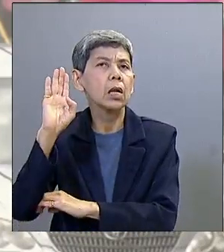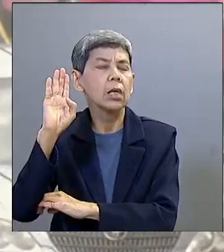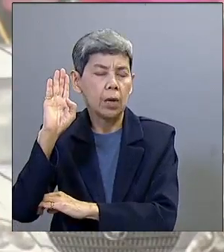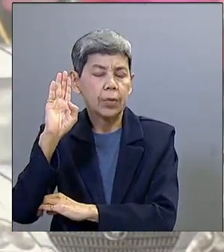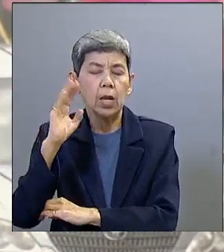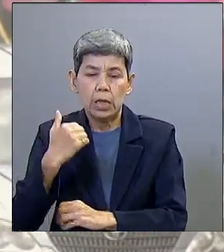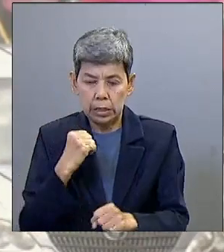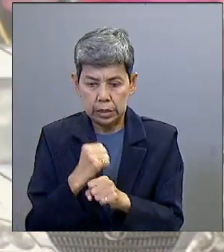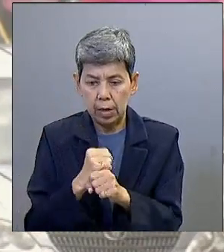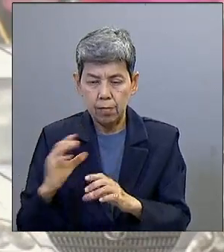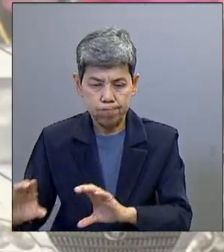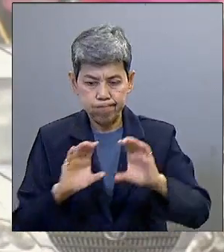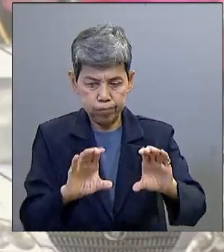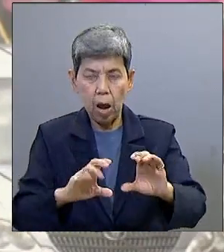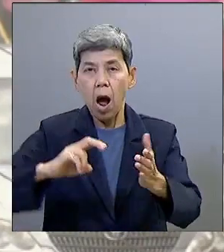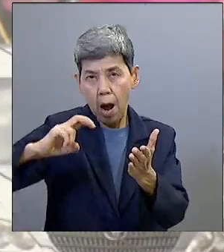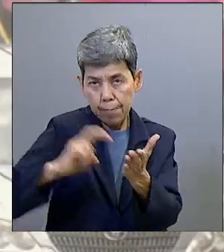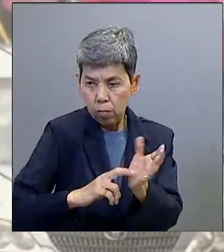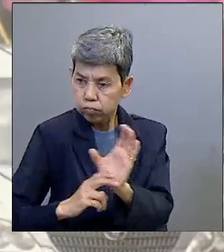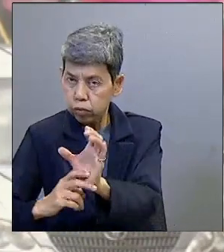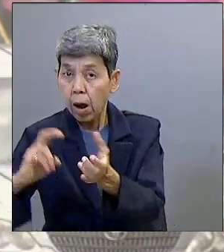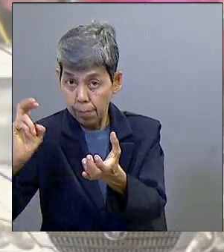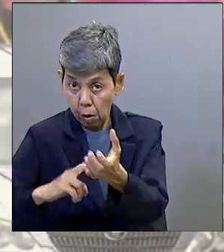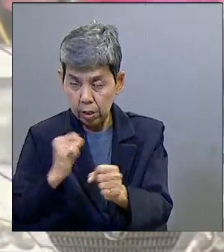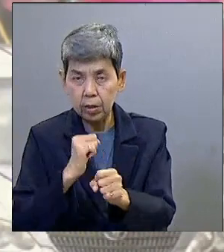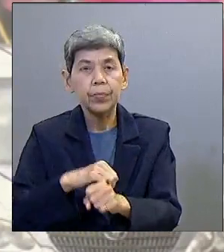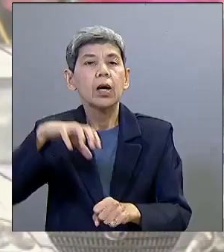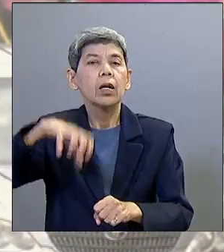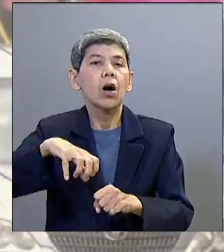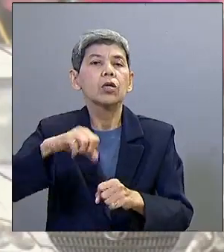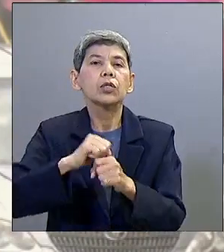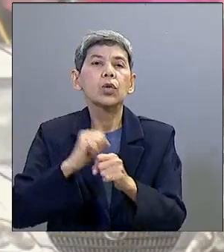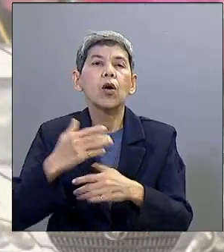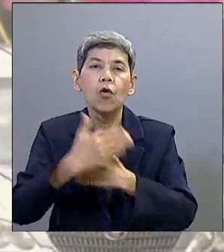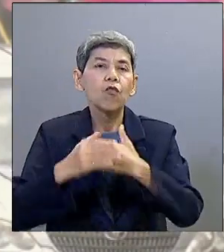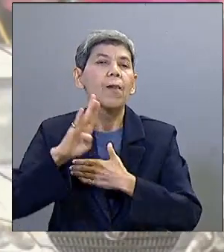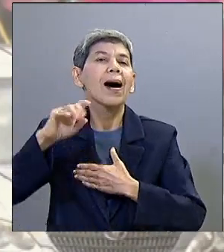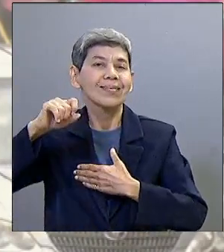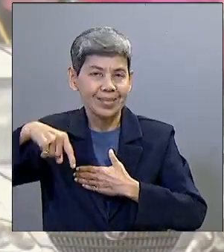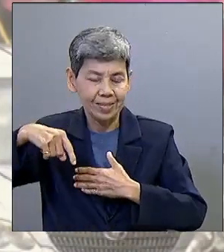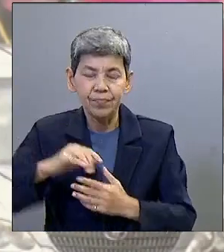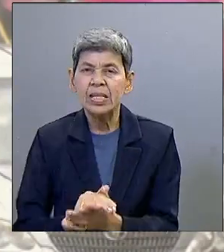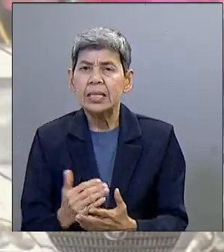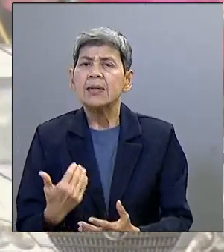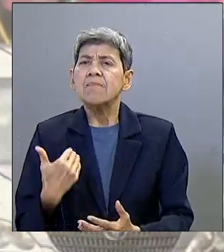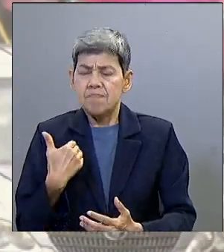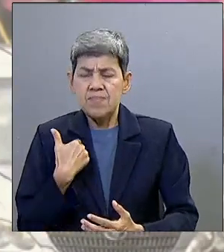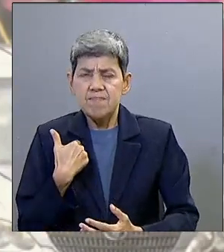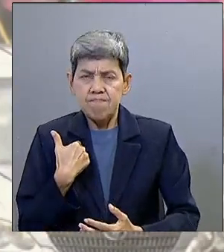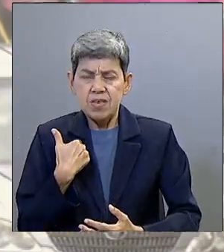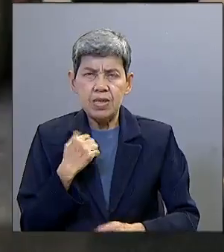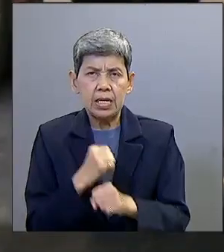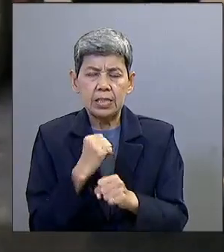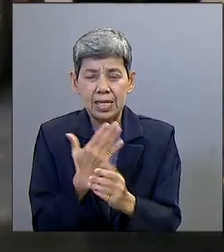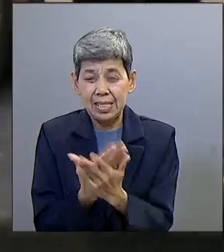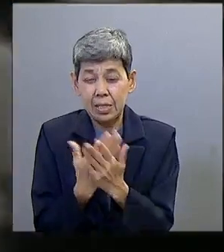มิเตอร์แล้วก็สามารถนำมิเตอร์มารับรองความถูกต้องได้ณสถานีกลางบางซื่อได้เช่นกันค่ะทั้งนี้นะคะในการปรับอัตรา